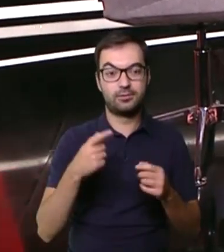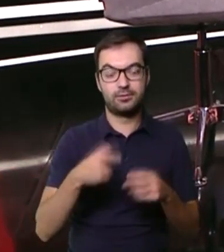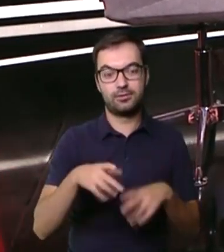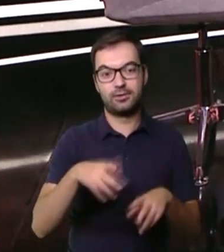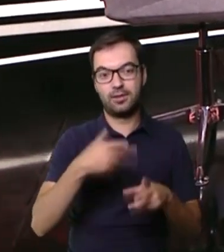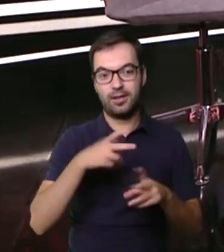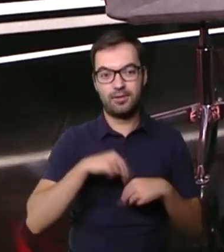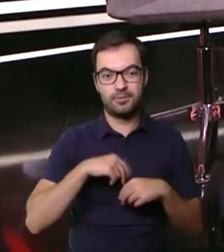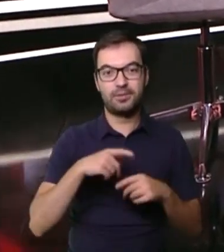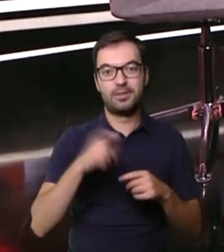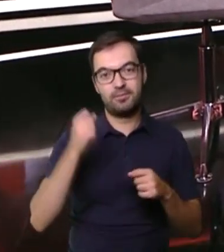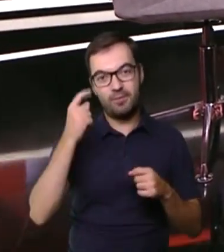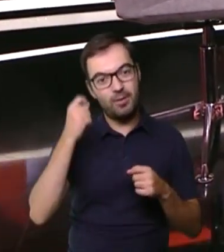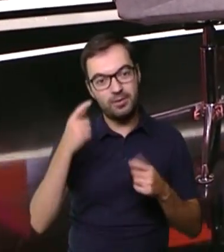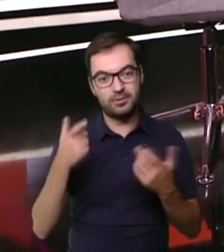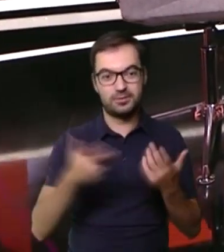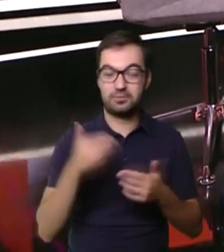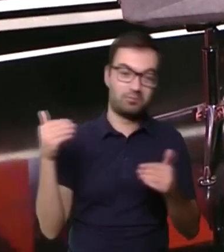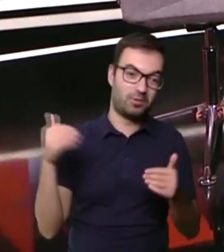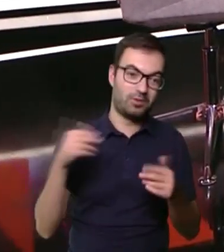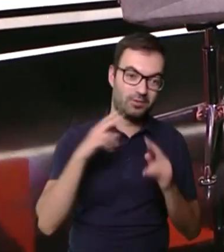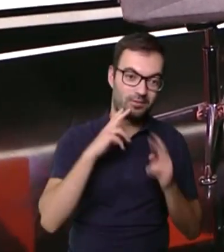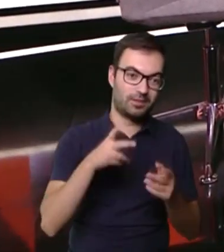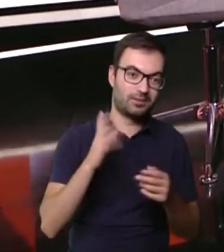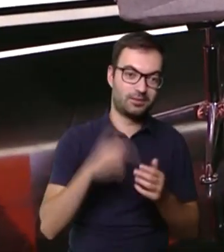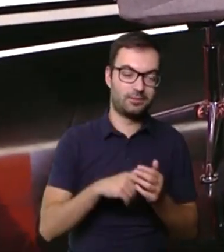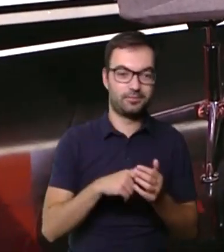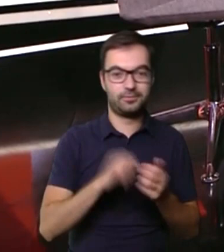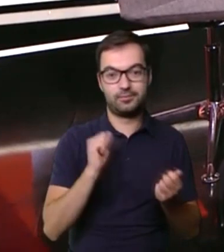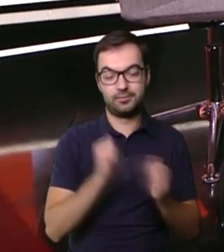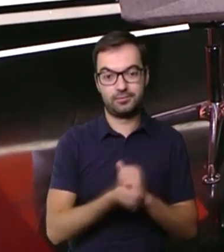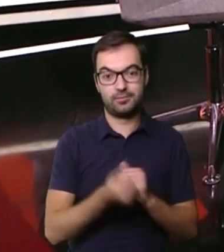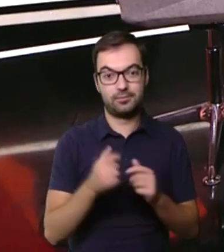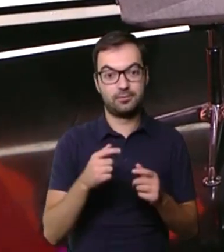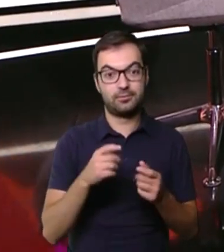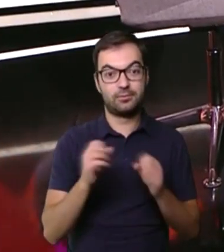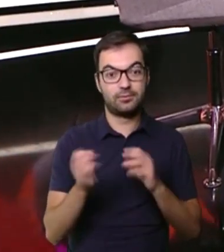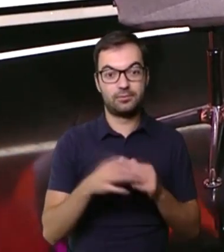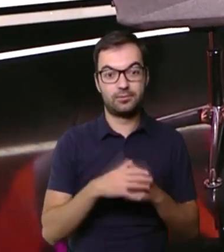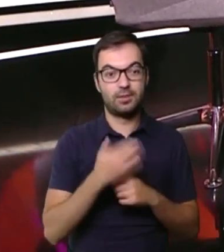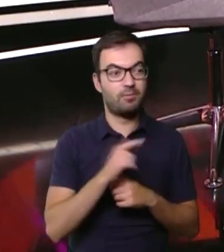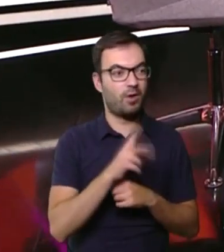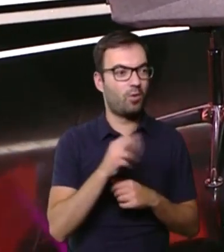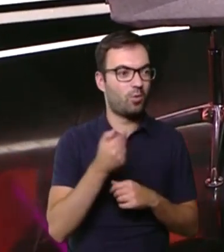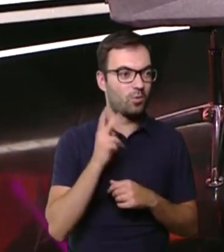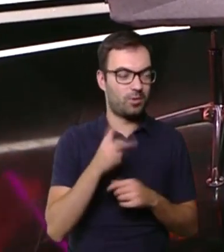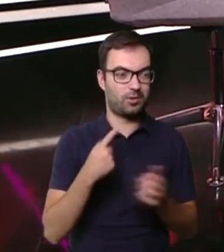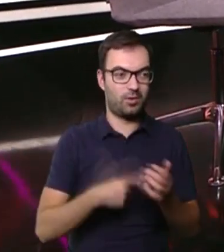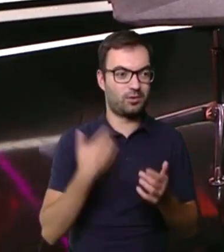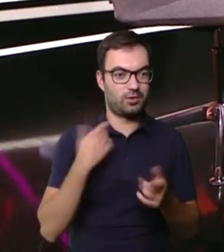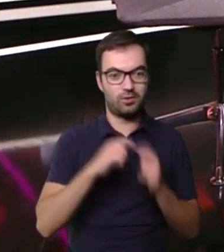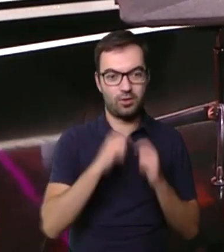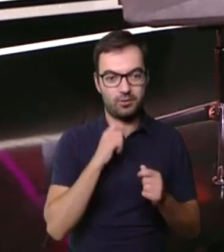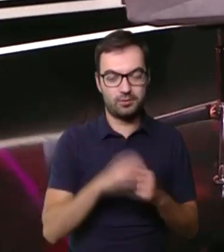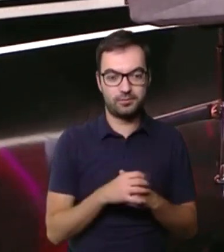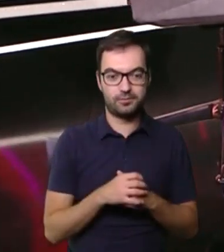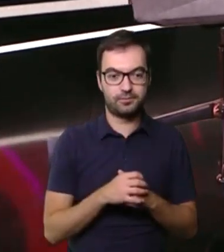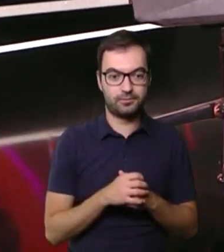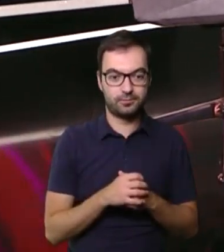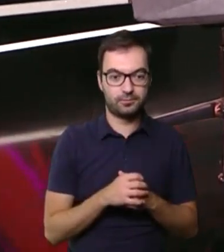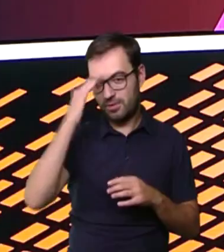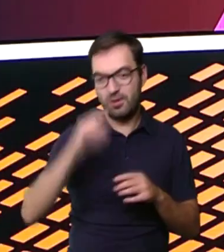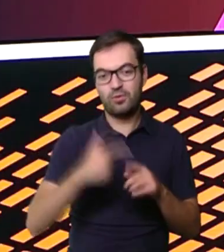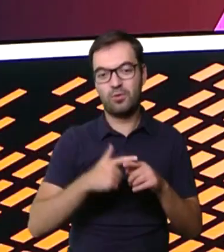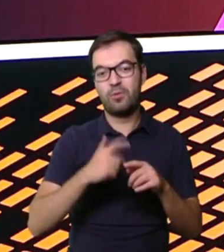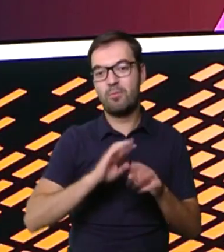przejmować jakąś tam inicjatywę i faktycznie może tam nastąpić teraz zmiana tej formuły. Michał Kubiak teraz ostatnio się wypowiedział, jak był zapytany